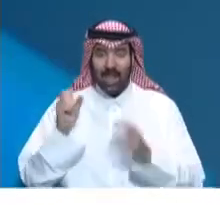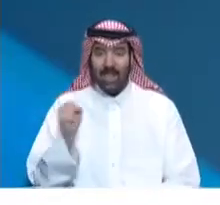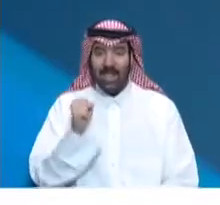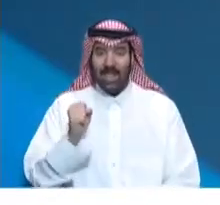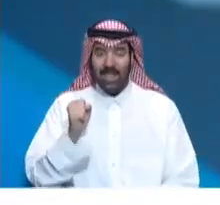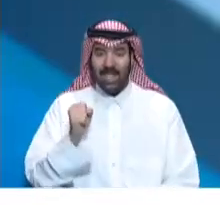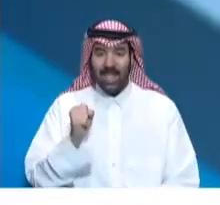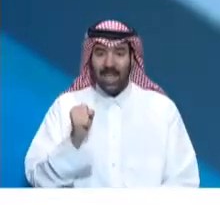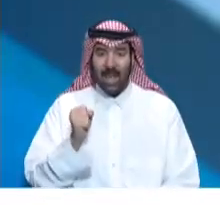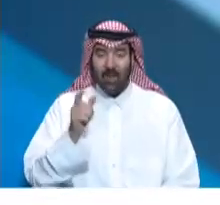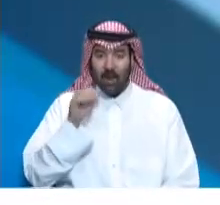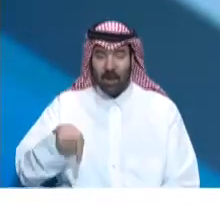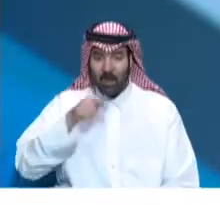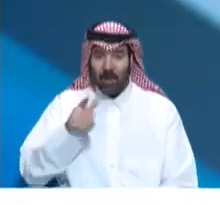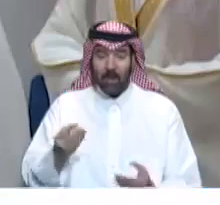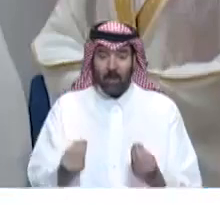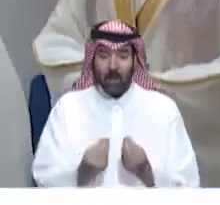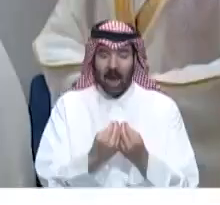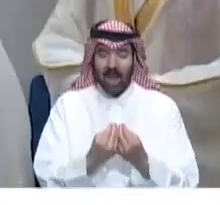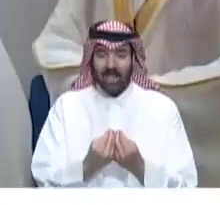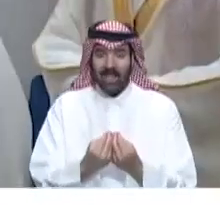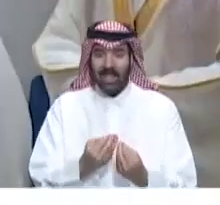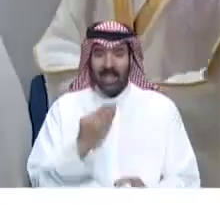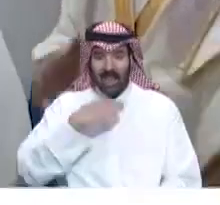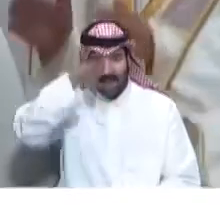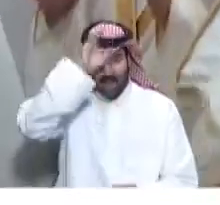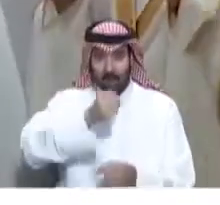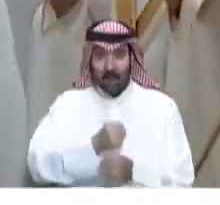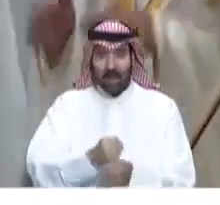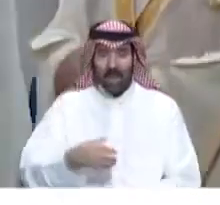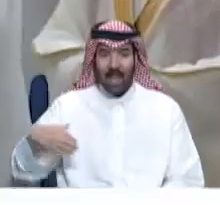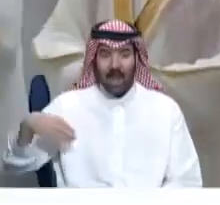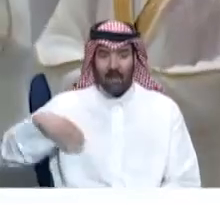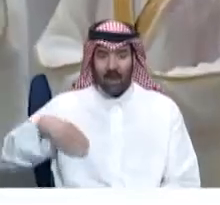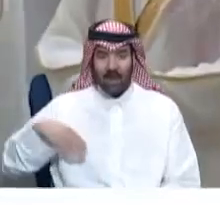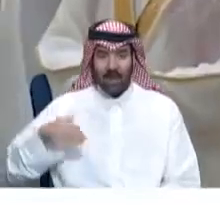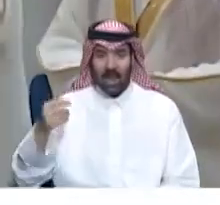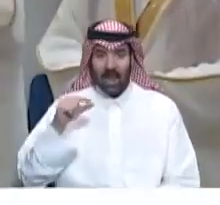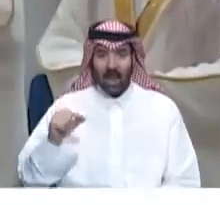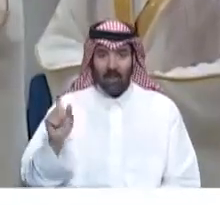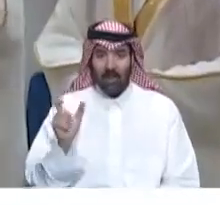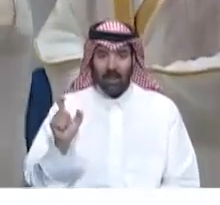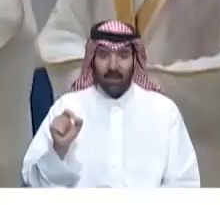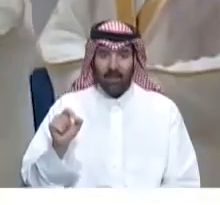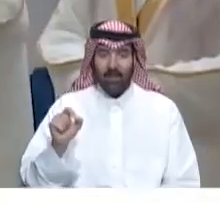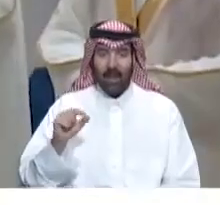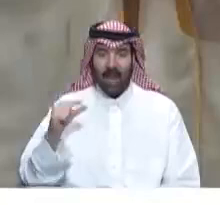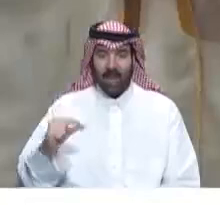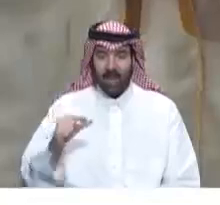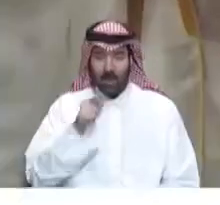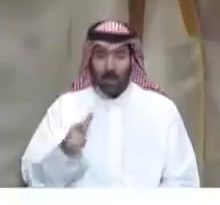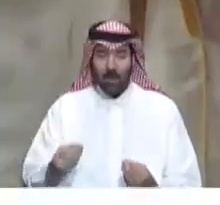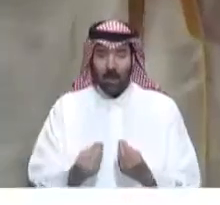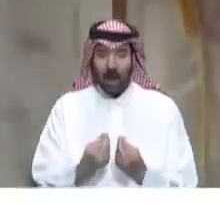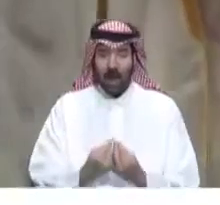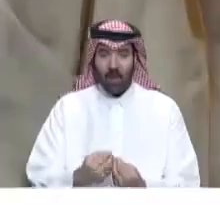الفطر المبارك، وأدى الصلاة مع خادم الحرمين الشريفين كل من صاحب السمو الأمير خالد بن فهد بن خالد،